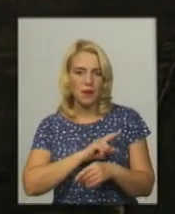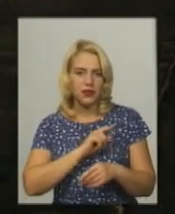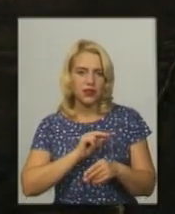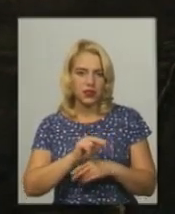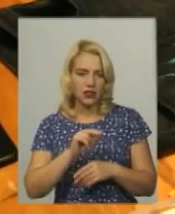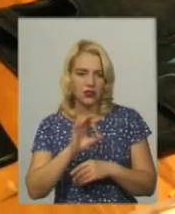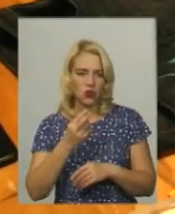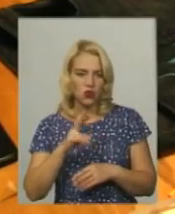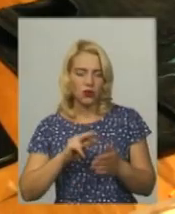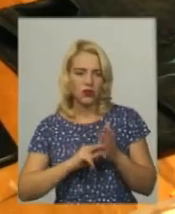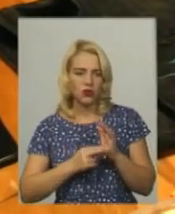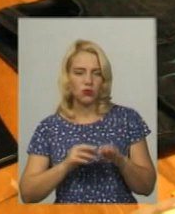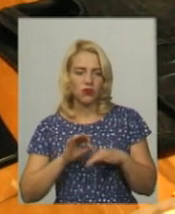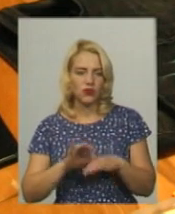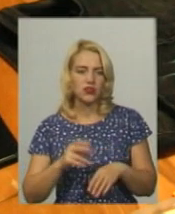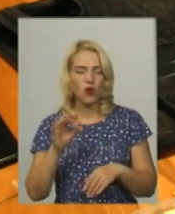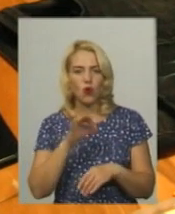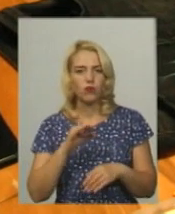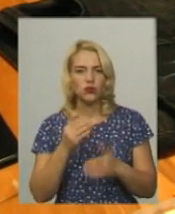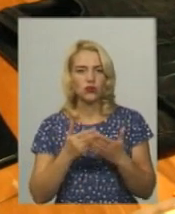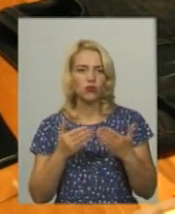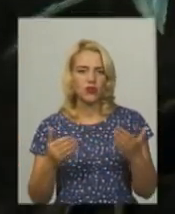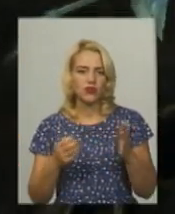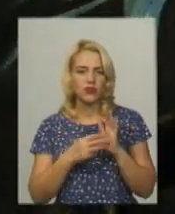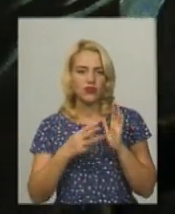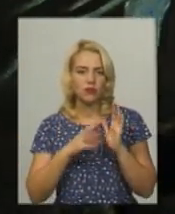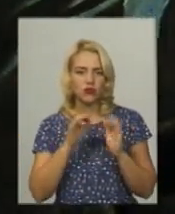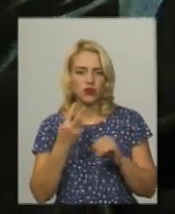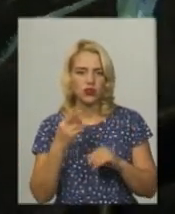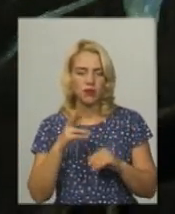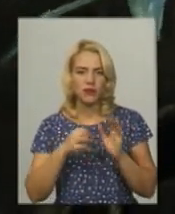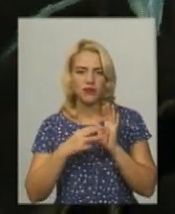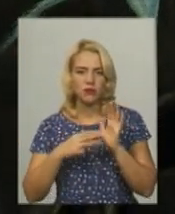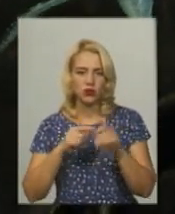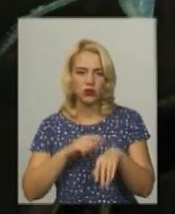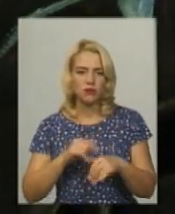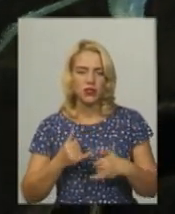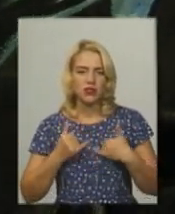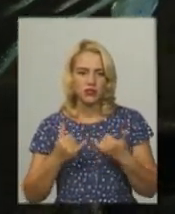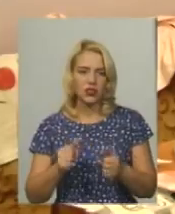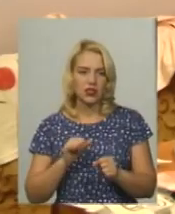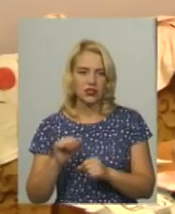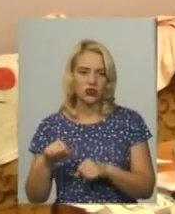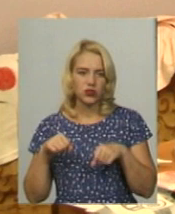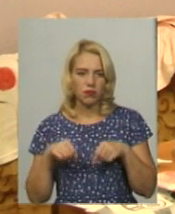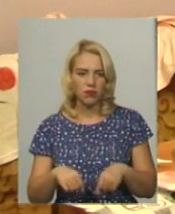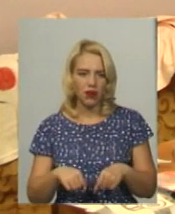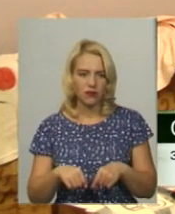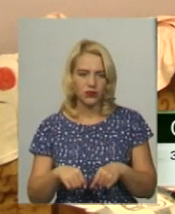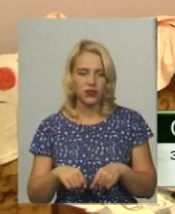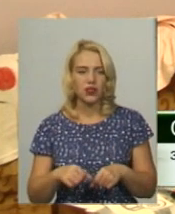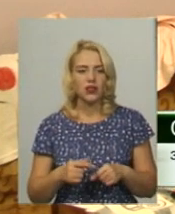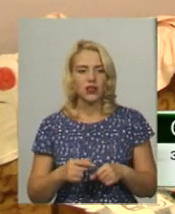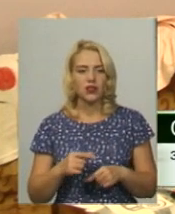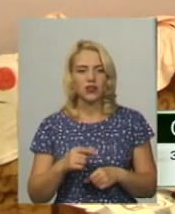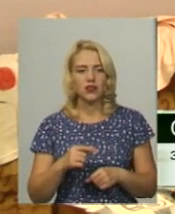Лучинська планує провести в обласному художньому музеї 18 серпня в 11 годині та присвятити його захисту прав тварин. Зараз говориться про